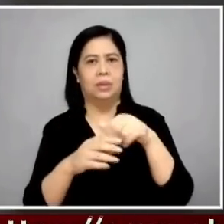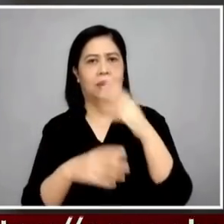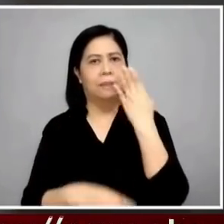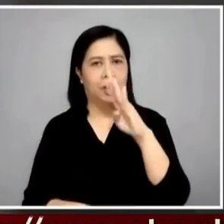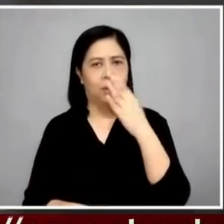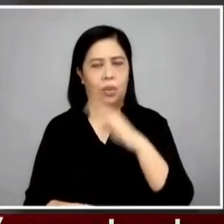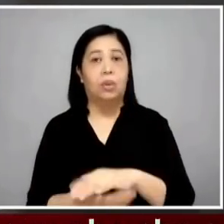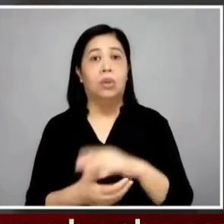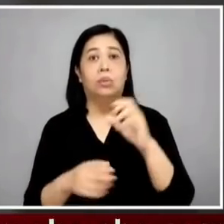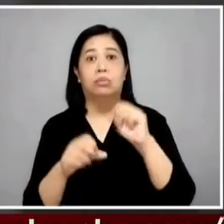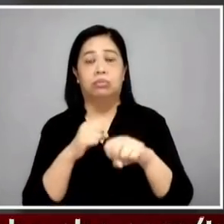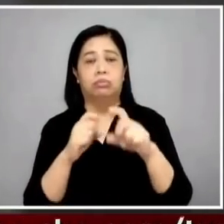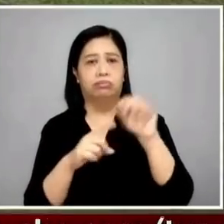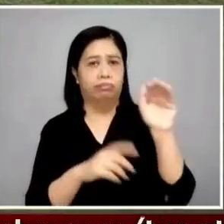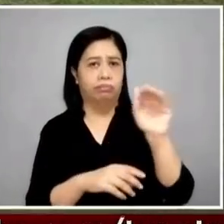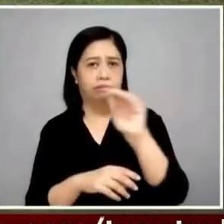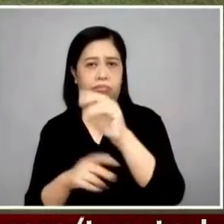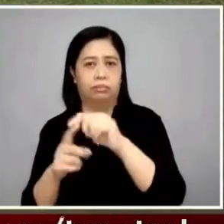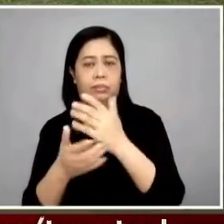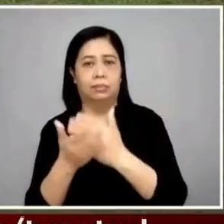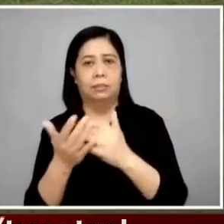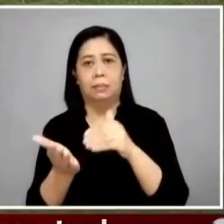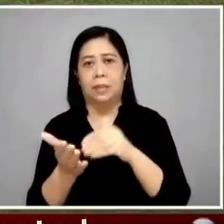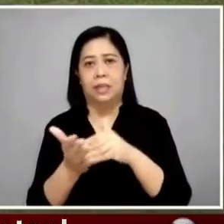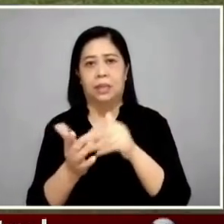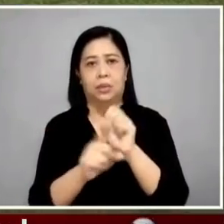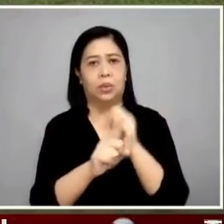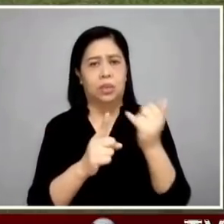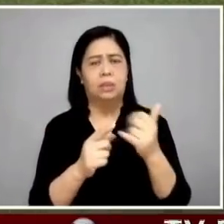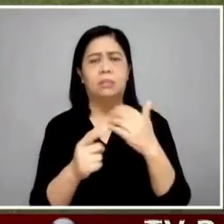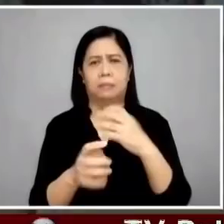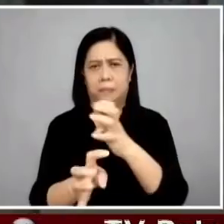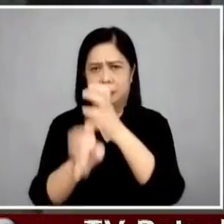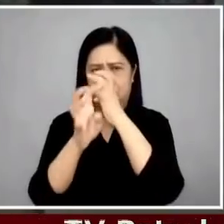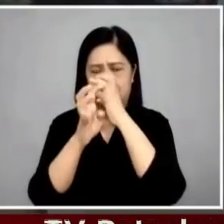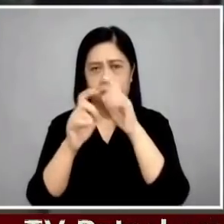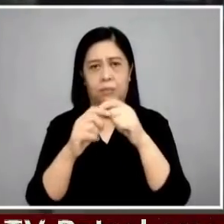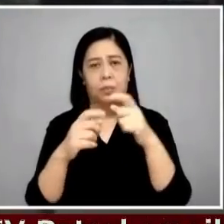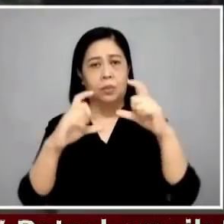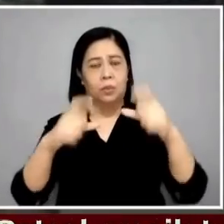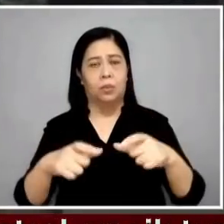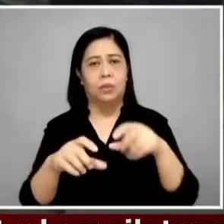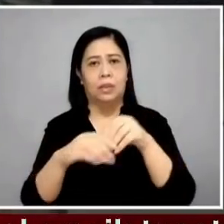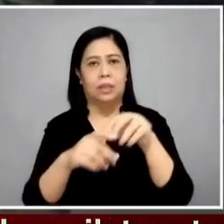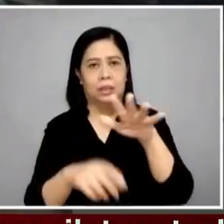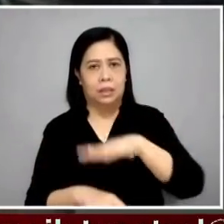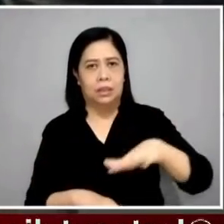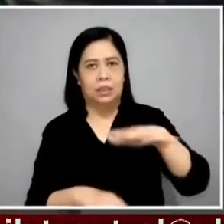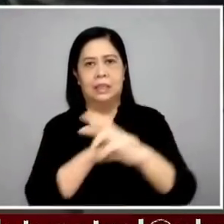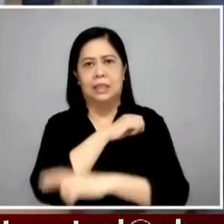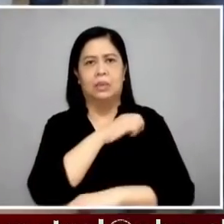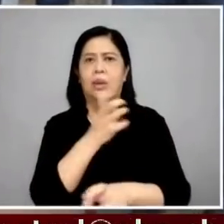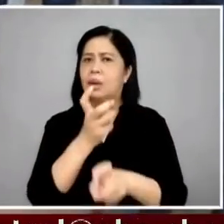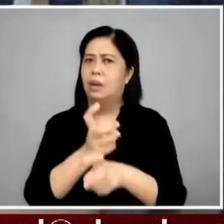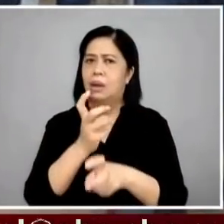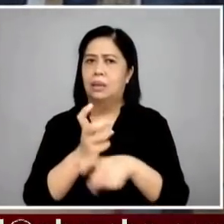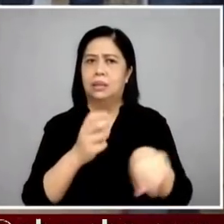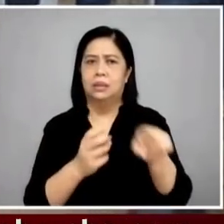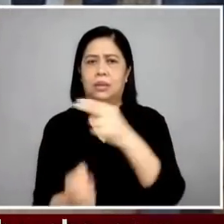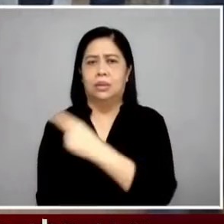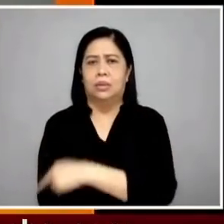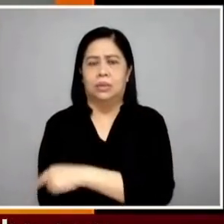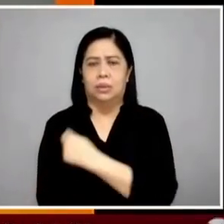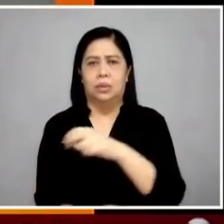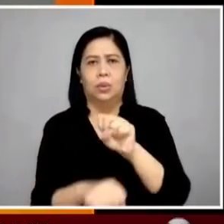Kaya ipinanawagan na ng ilang medical society na higpitan ang quarantine status sa rehiyon dahil hirap na ang healthcare